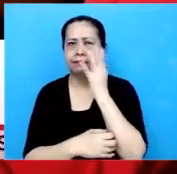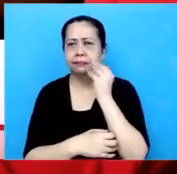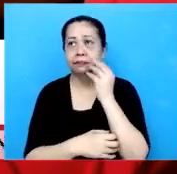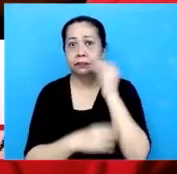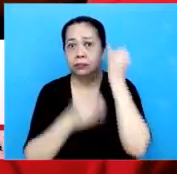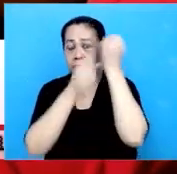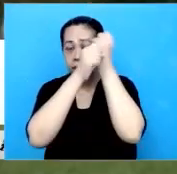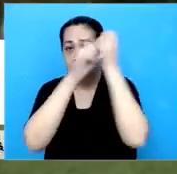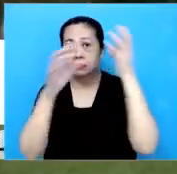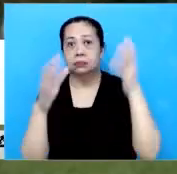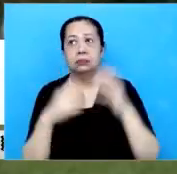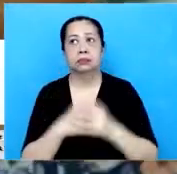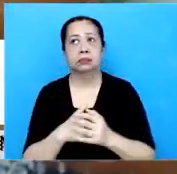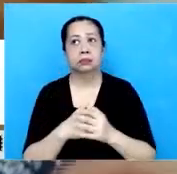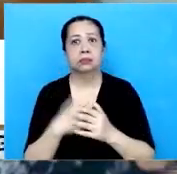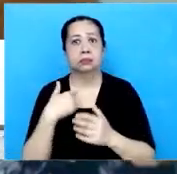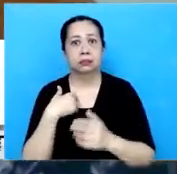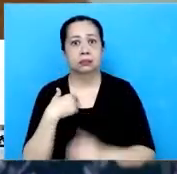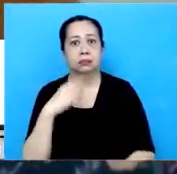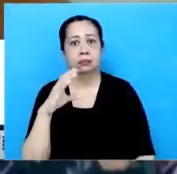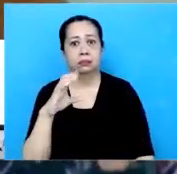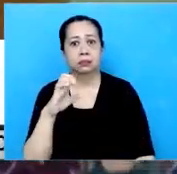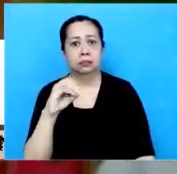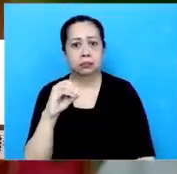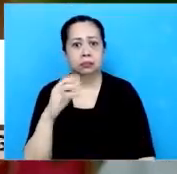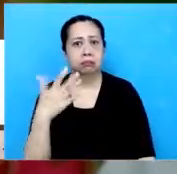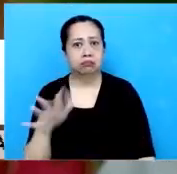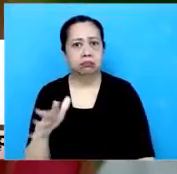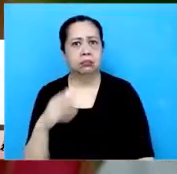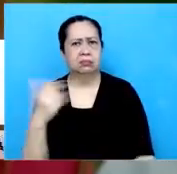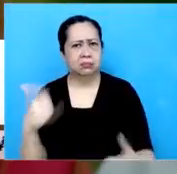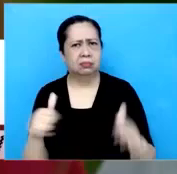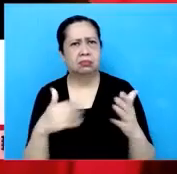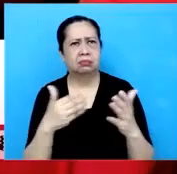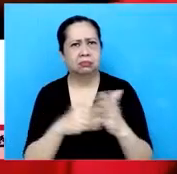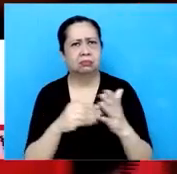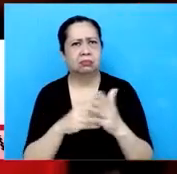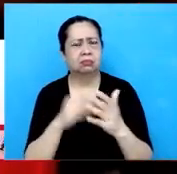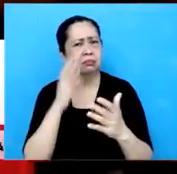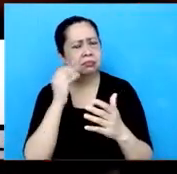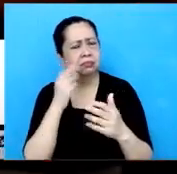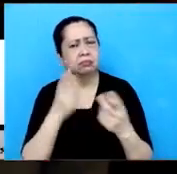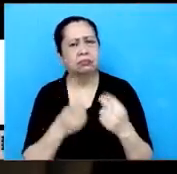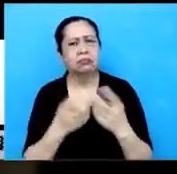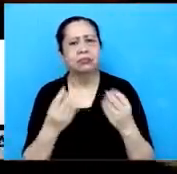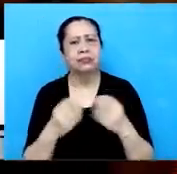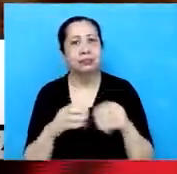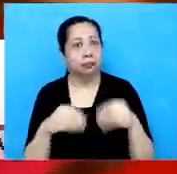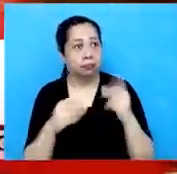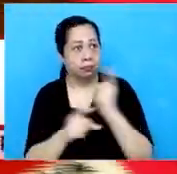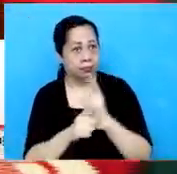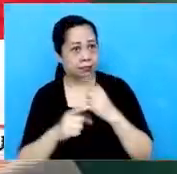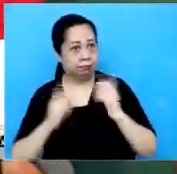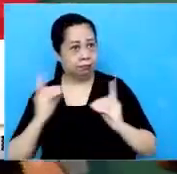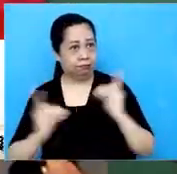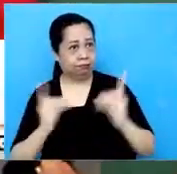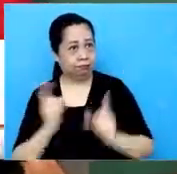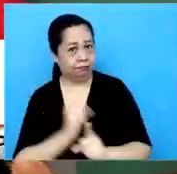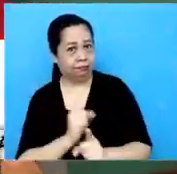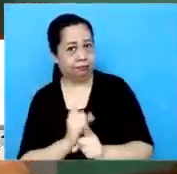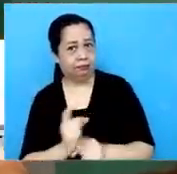Imagine, naging CEO na ako't lahat-lahat. Nangyayari pa rin sa akin yun. Halos, sana bigyan kong justice.